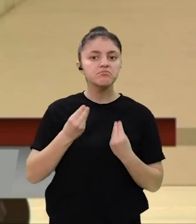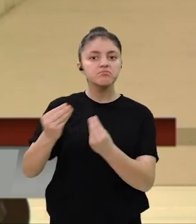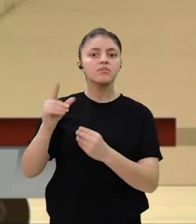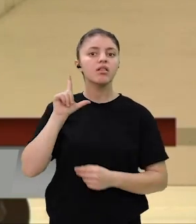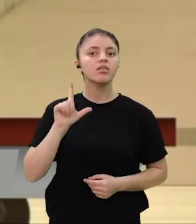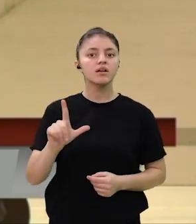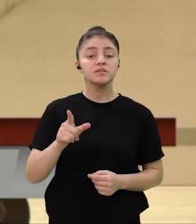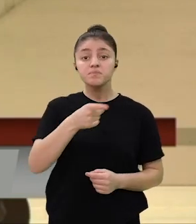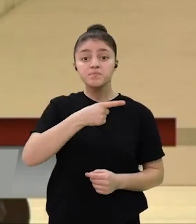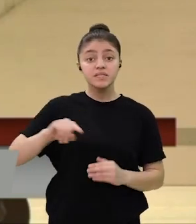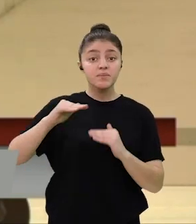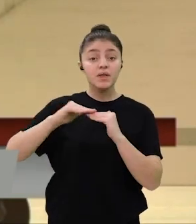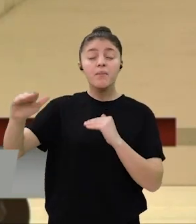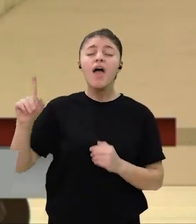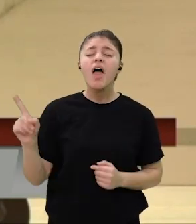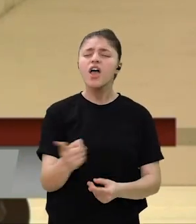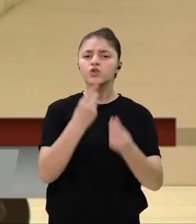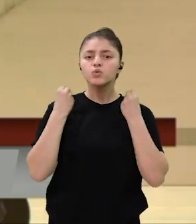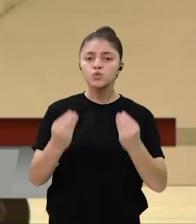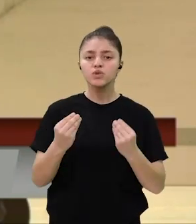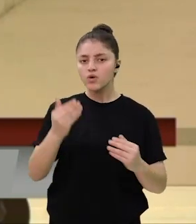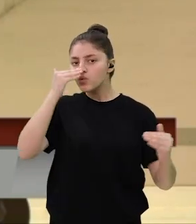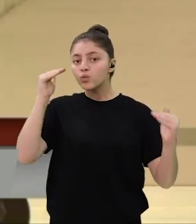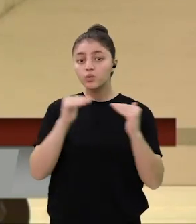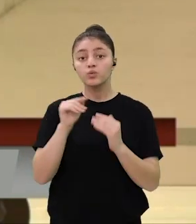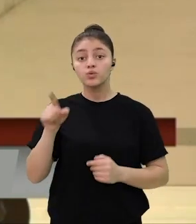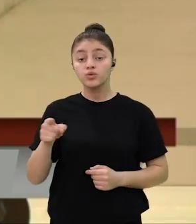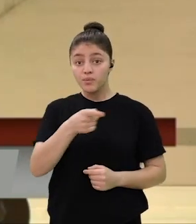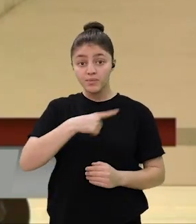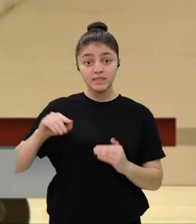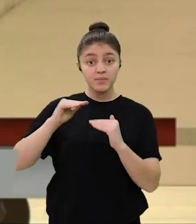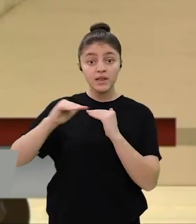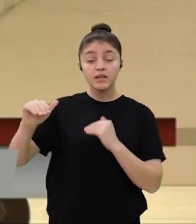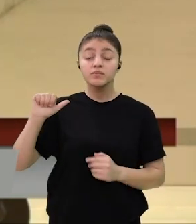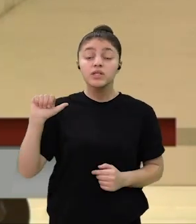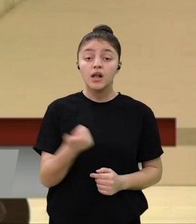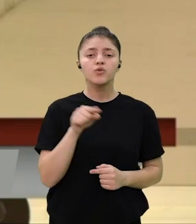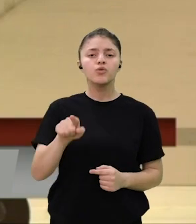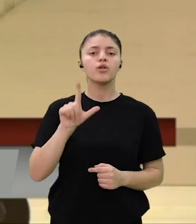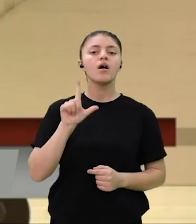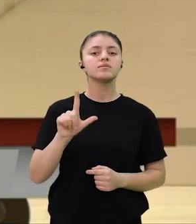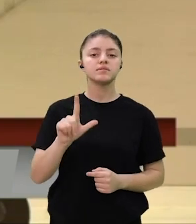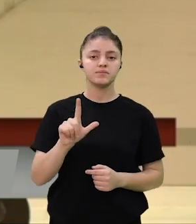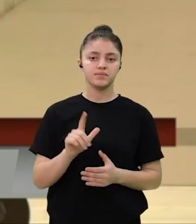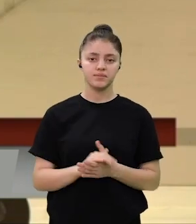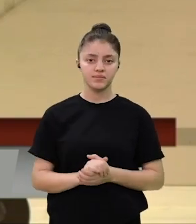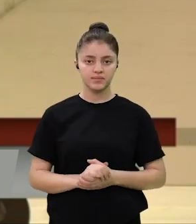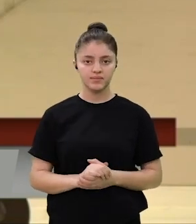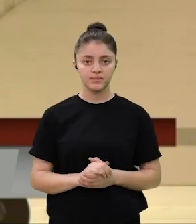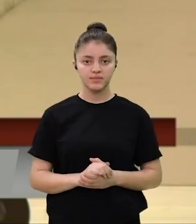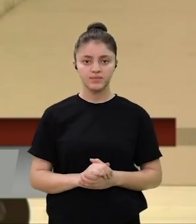layıktır. Bizim milletimize en iyisi layıktır. Bizim milletimize en kalitesi layıktır.